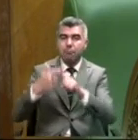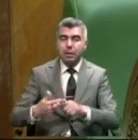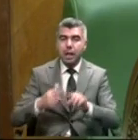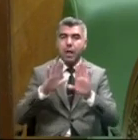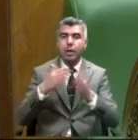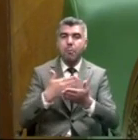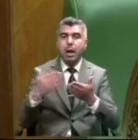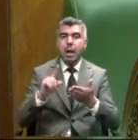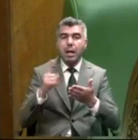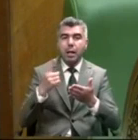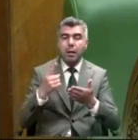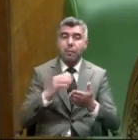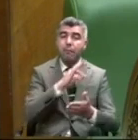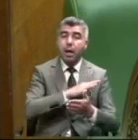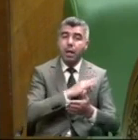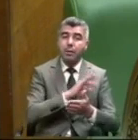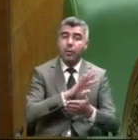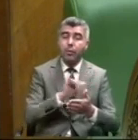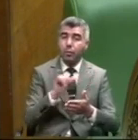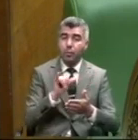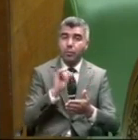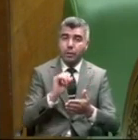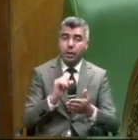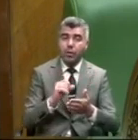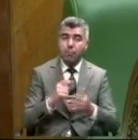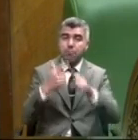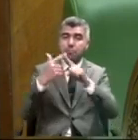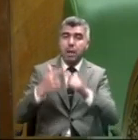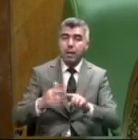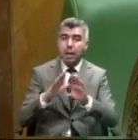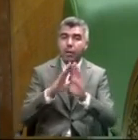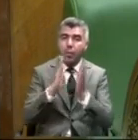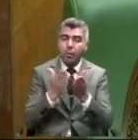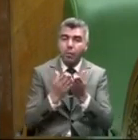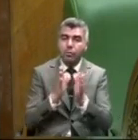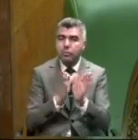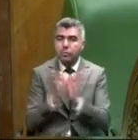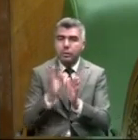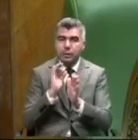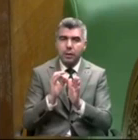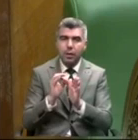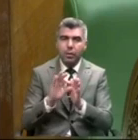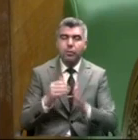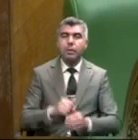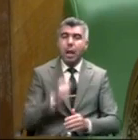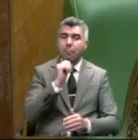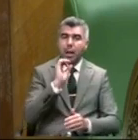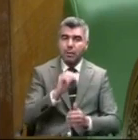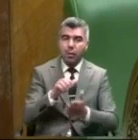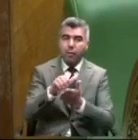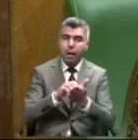ملايير درهم لفائده مجموعه من فصول الميزانيه العامه في شقيها تجهيز والتسيير باعتبارها